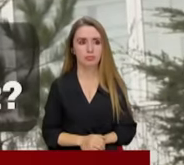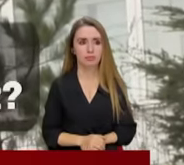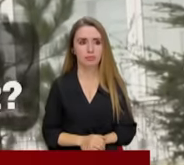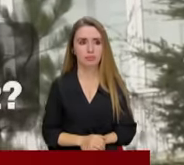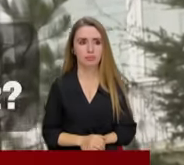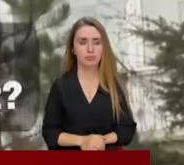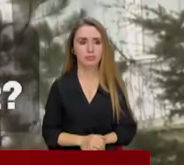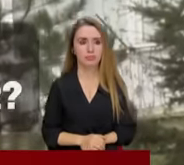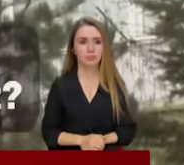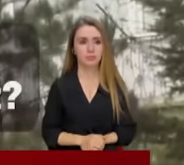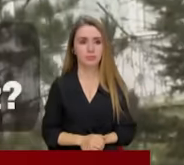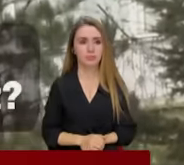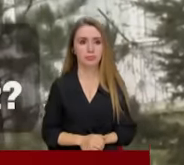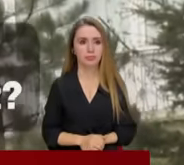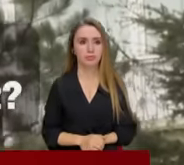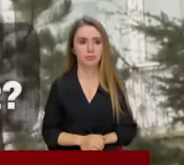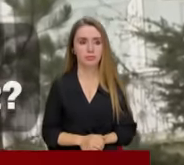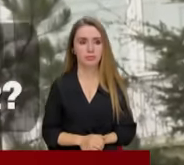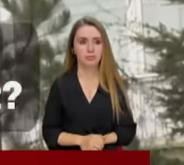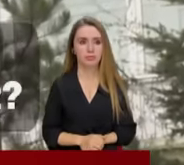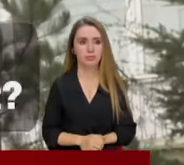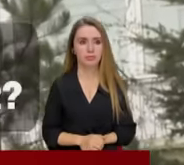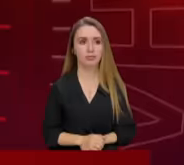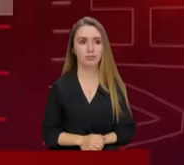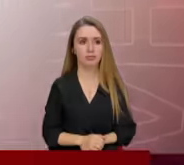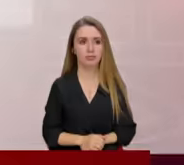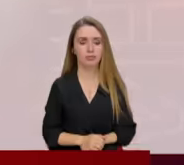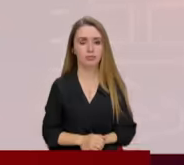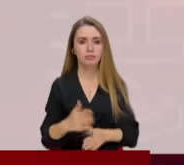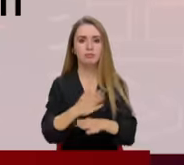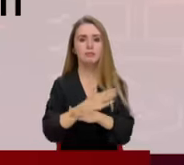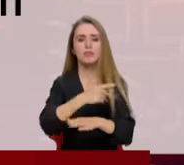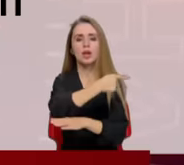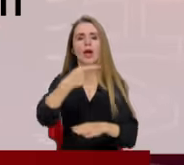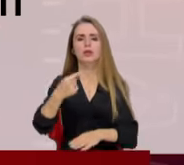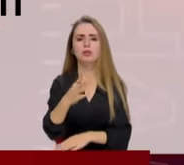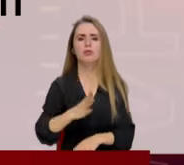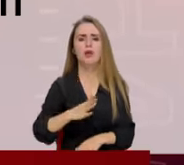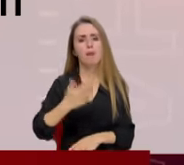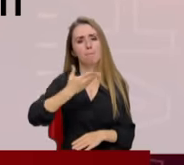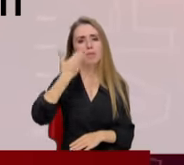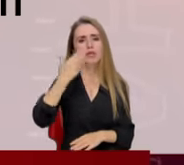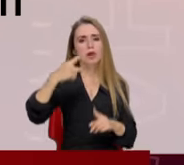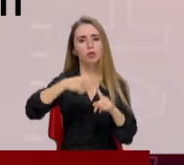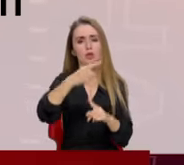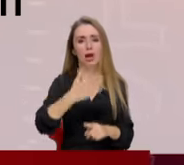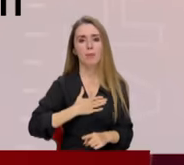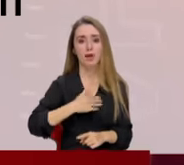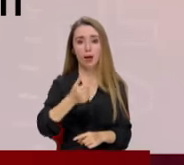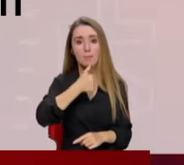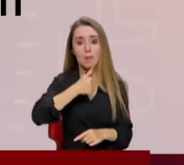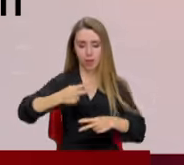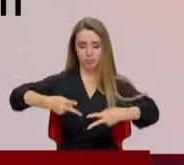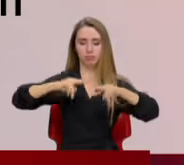eksik gösterdiyseniz halkın yüzüne nasıl bakacaksınız? Mal varlığında eksik bile var. Mesela Turgut'a da bana da babadan